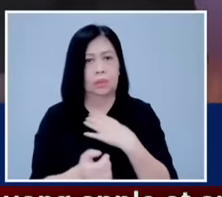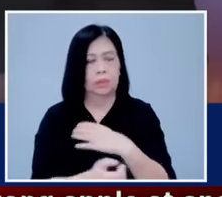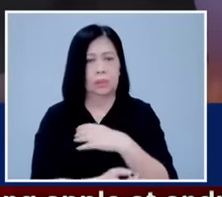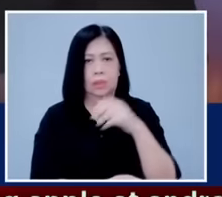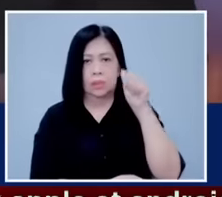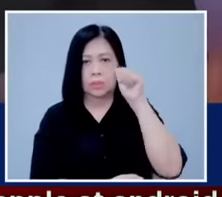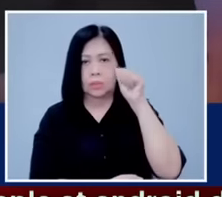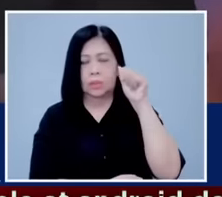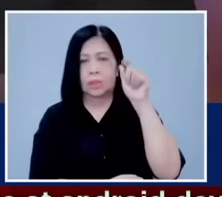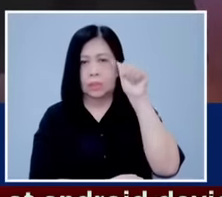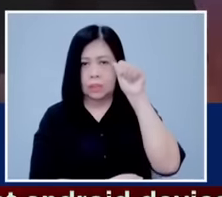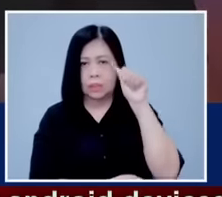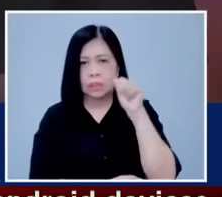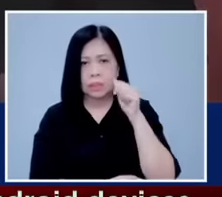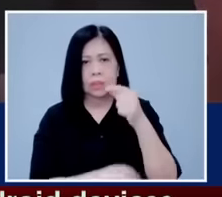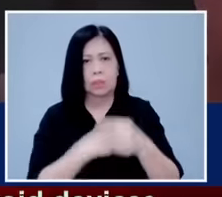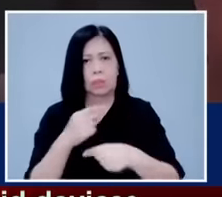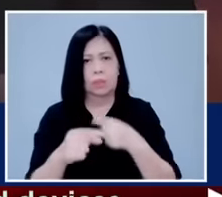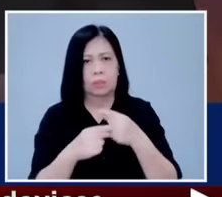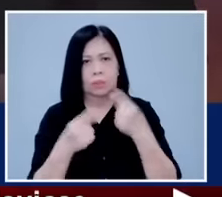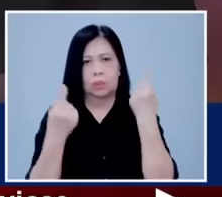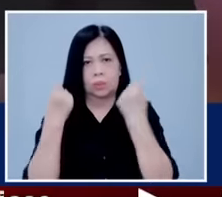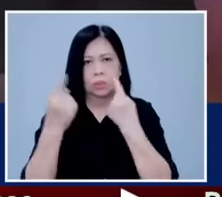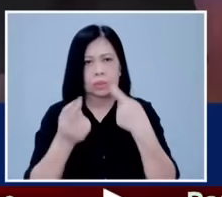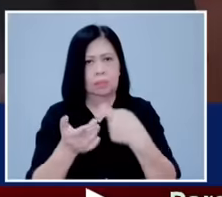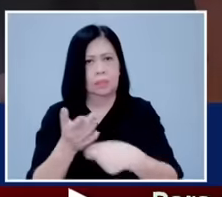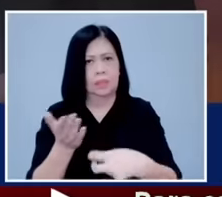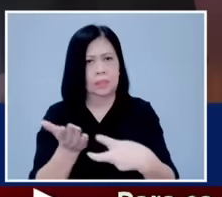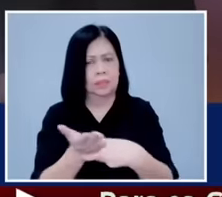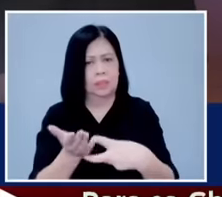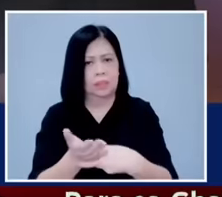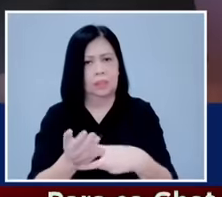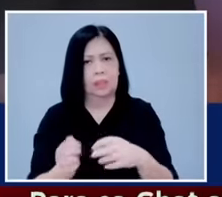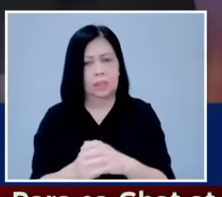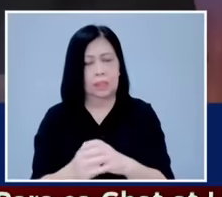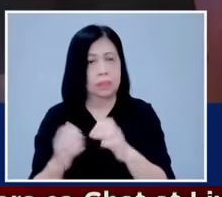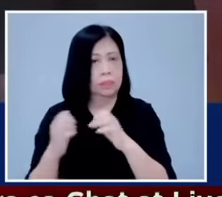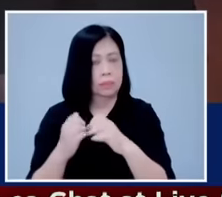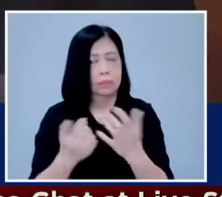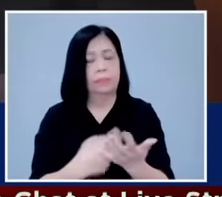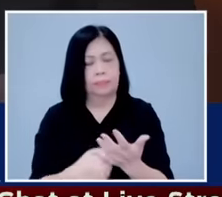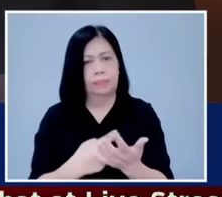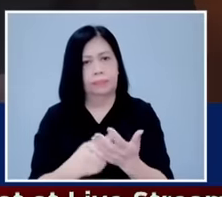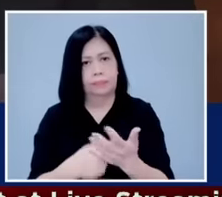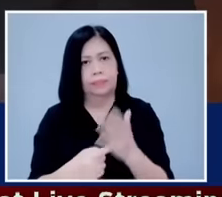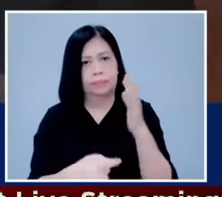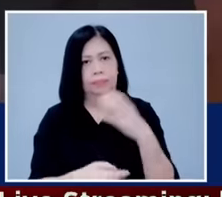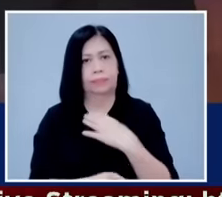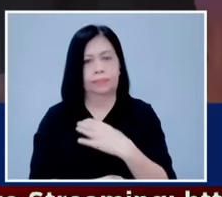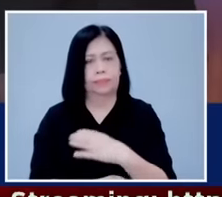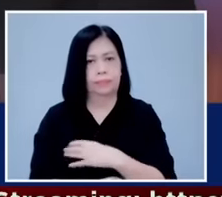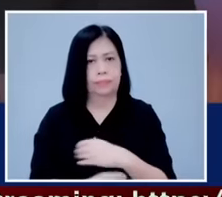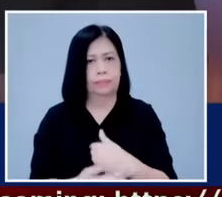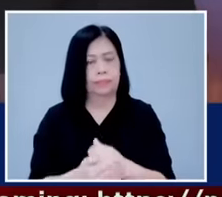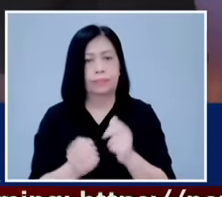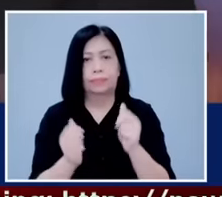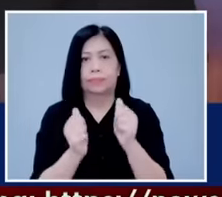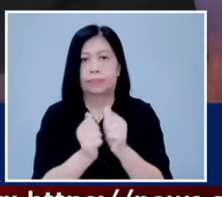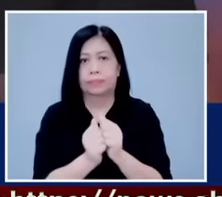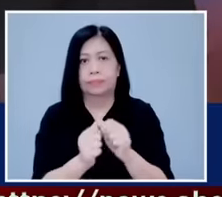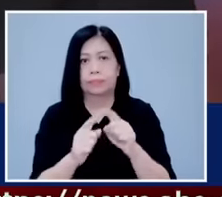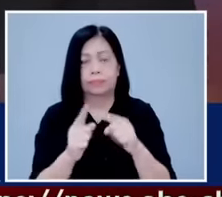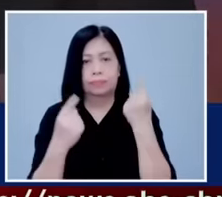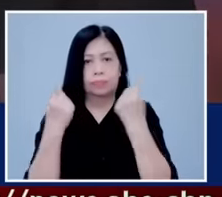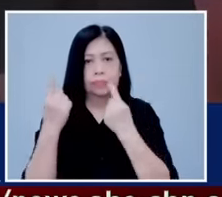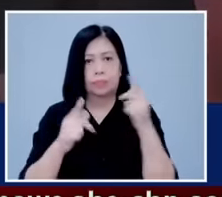Ataide, global concern ang issue ng presyo ng ticket. Asahang tatalakayan nila ito sa Kongreso kasama ang mga